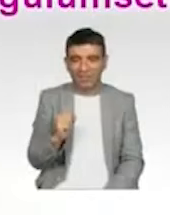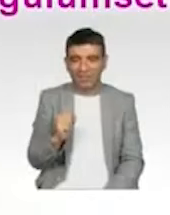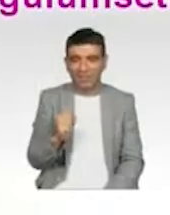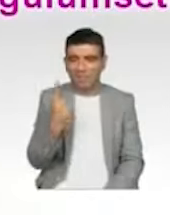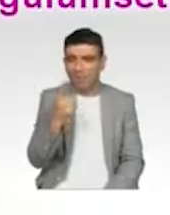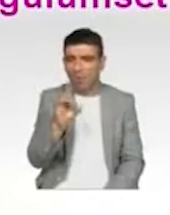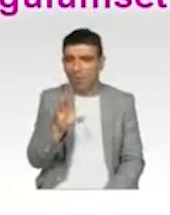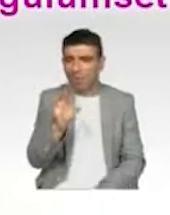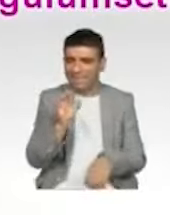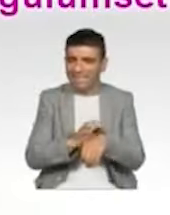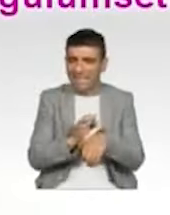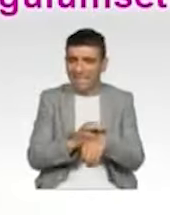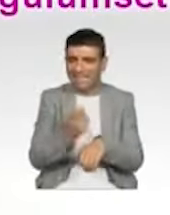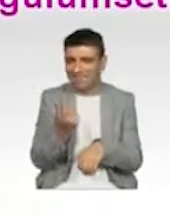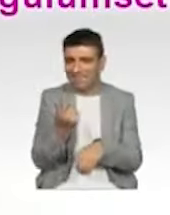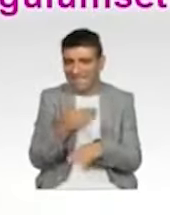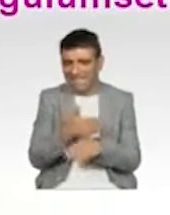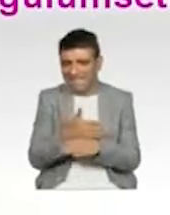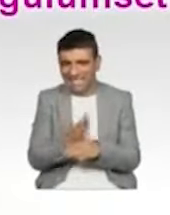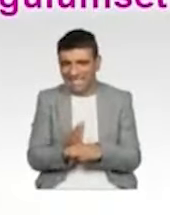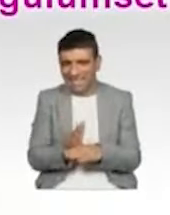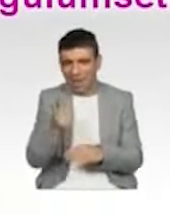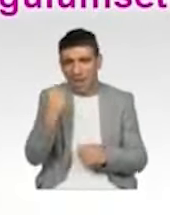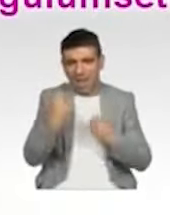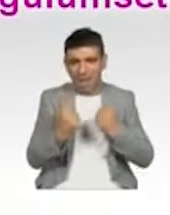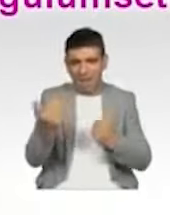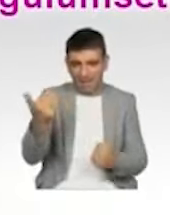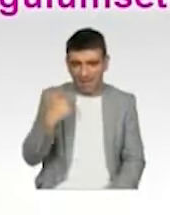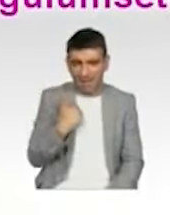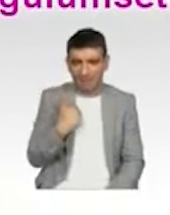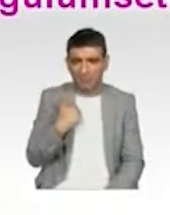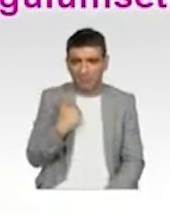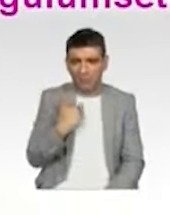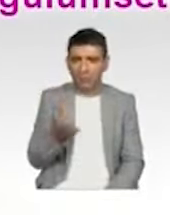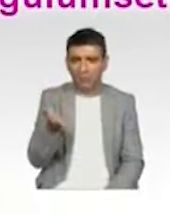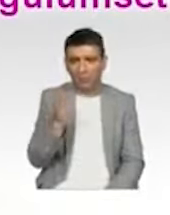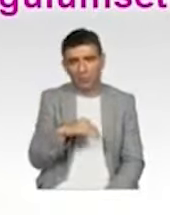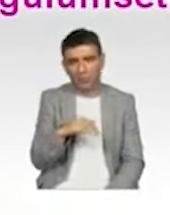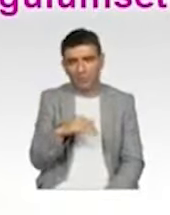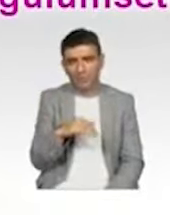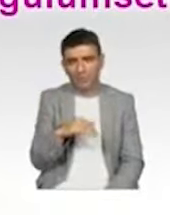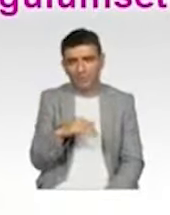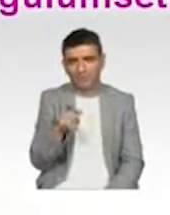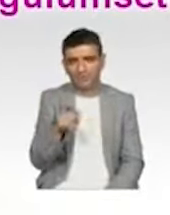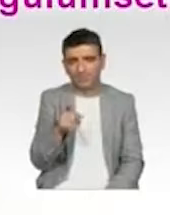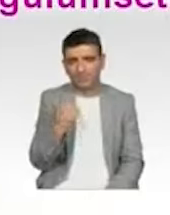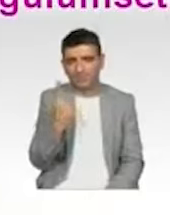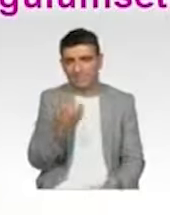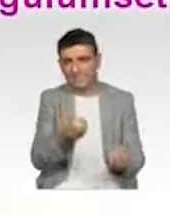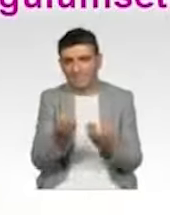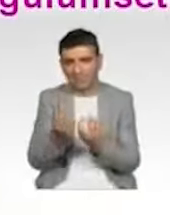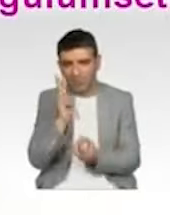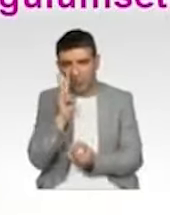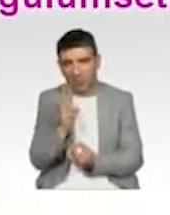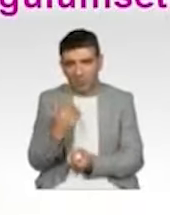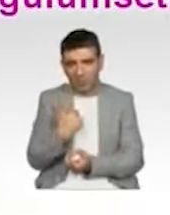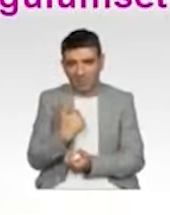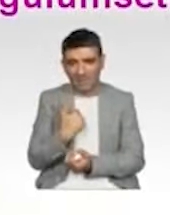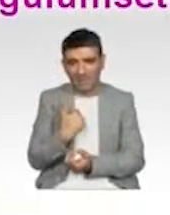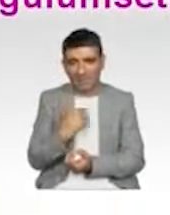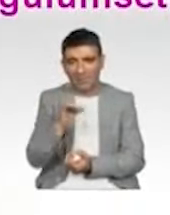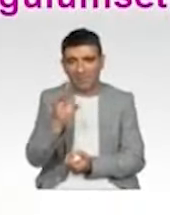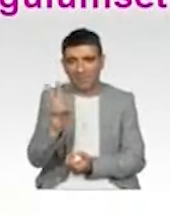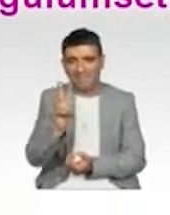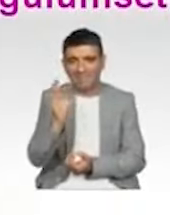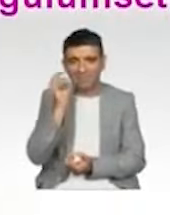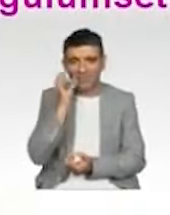bir 10-15 dakika falan biraz geçti yani, o da arabayla geliyordu. Sonra... böyle bir kalabalık gördüm.